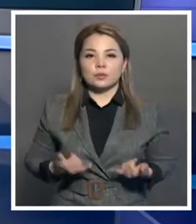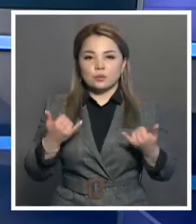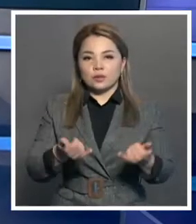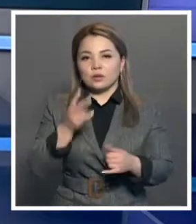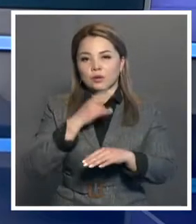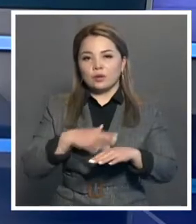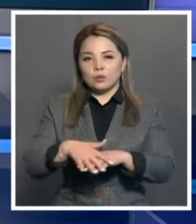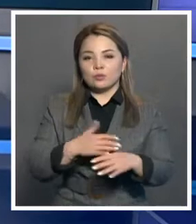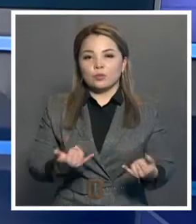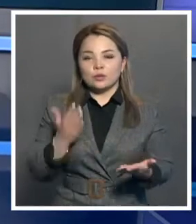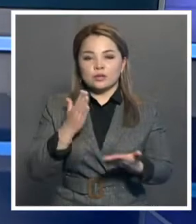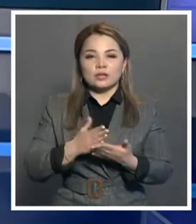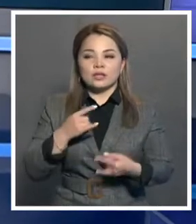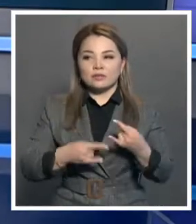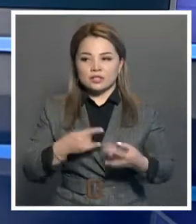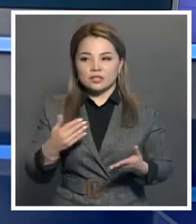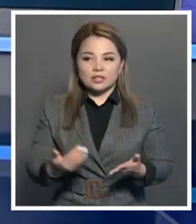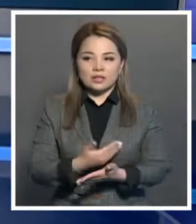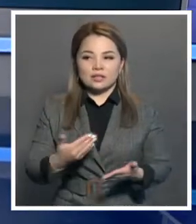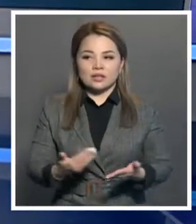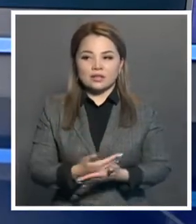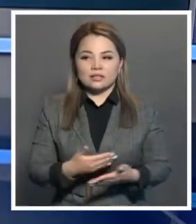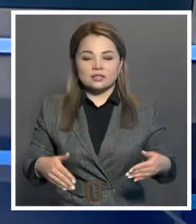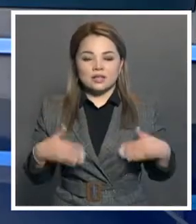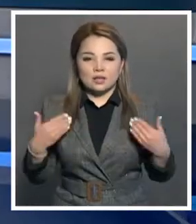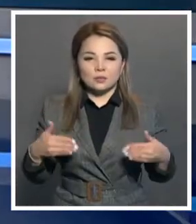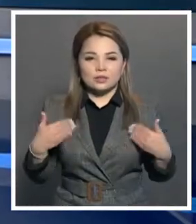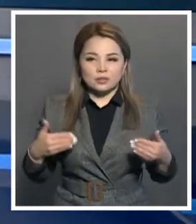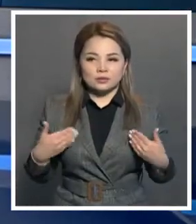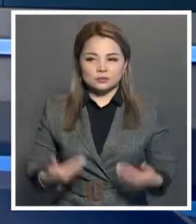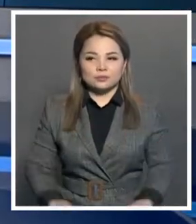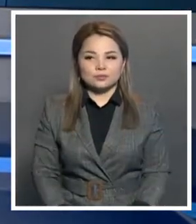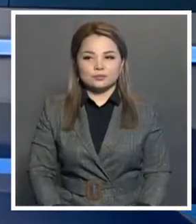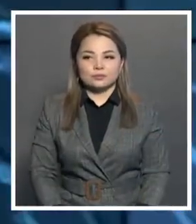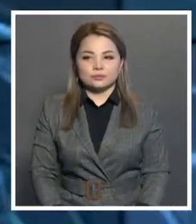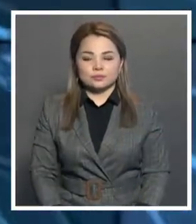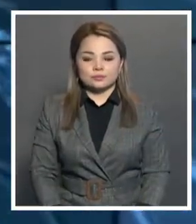армысыздар, тікелей эфирде ақпарат студияда мен Альбина Әшім және сурд аудармашы Шырын Жанғабыл.